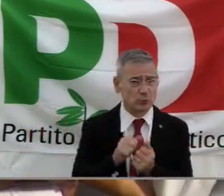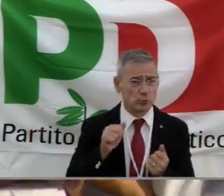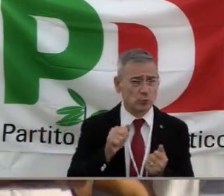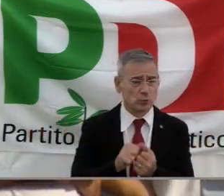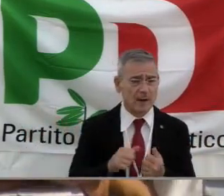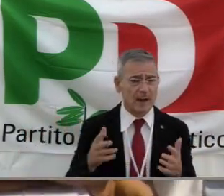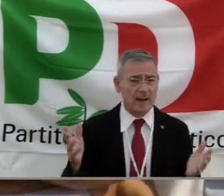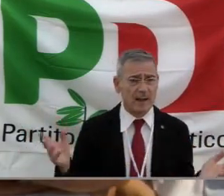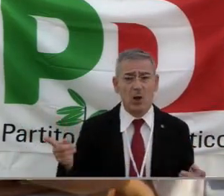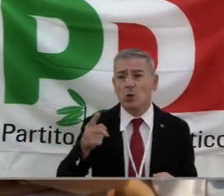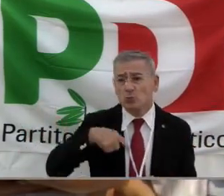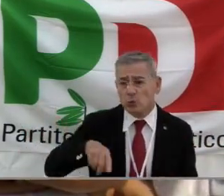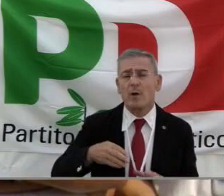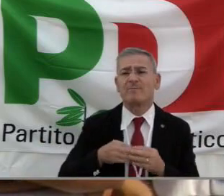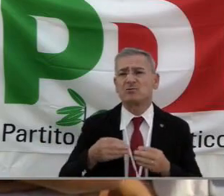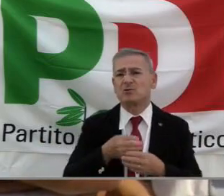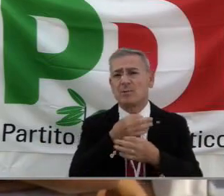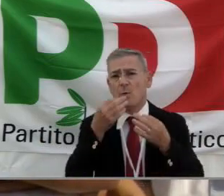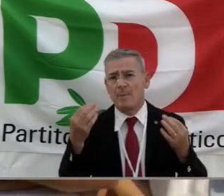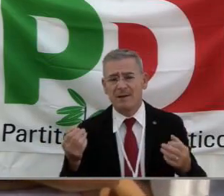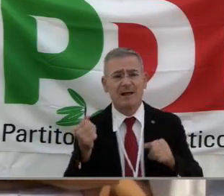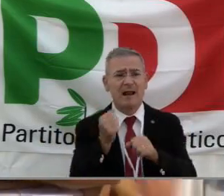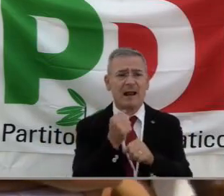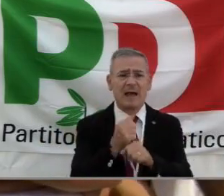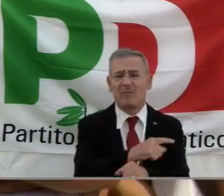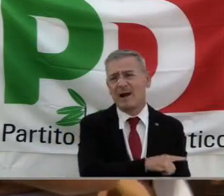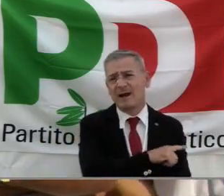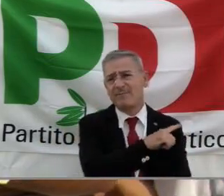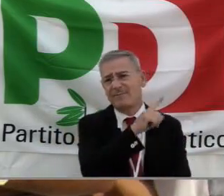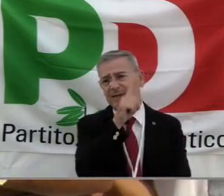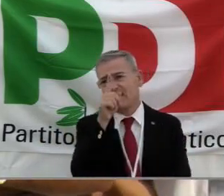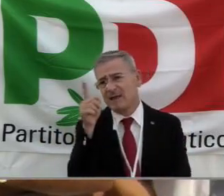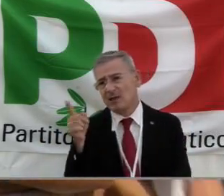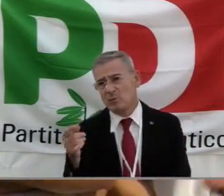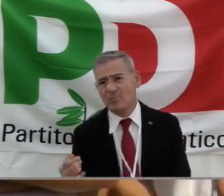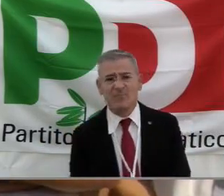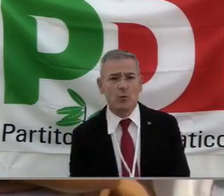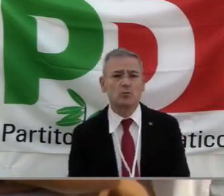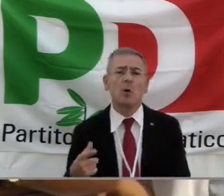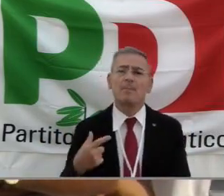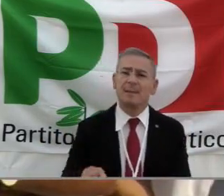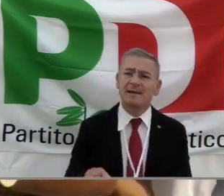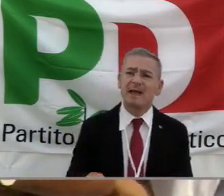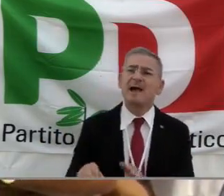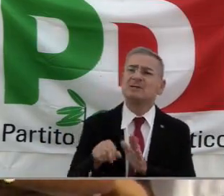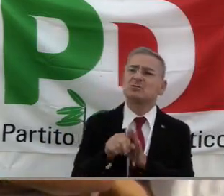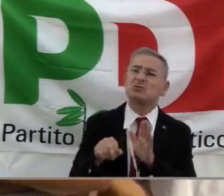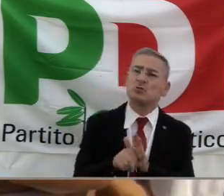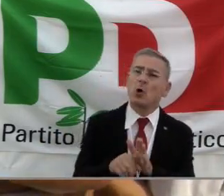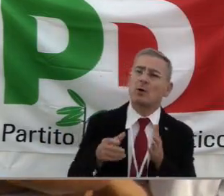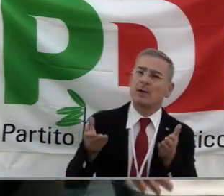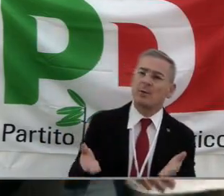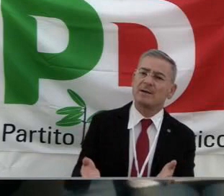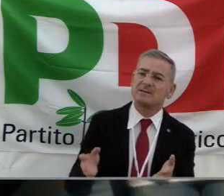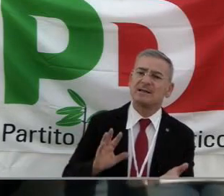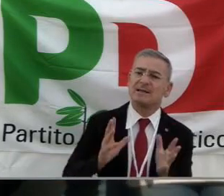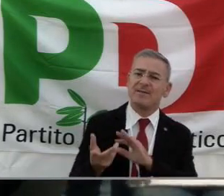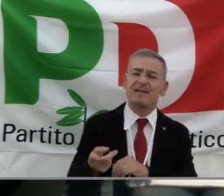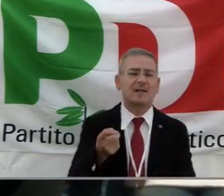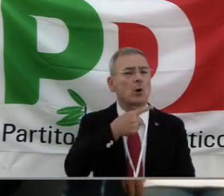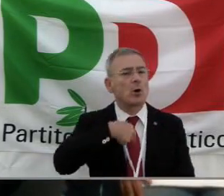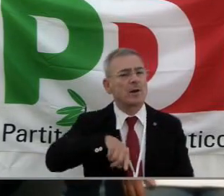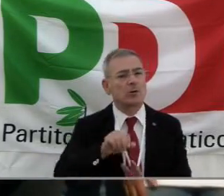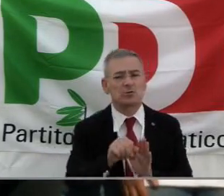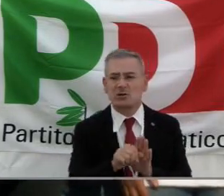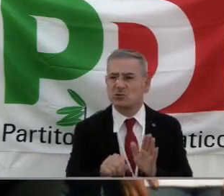durissima. E noi facciamo bene a lavorare fino in fondo perché queste storie siano le nostre storie, perché